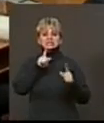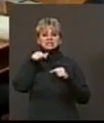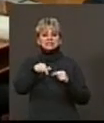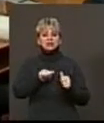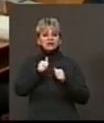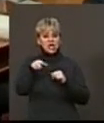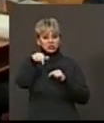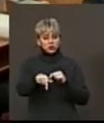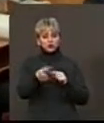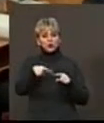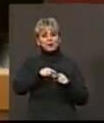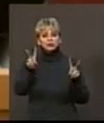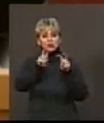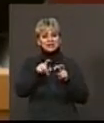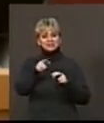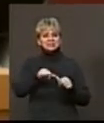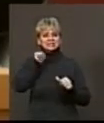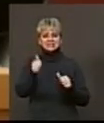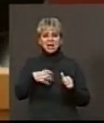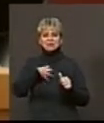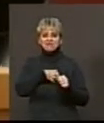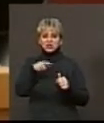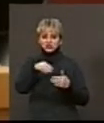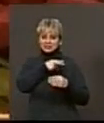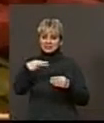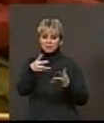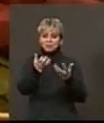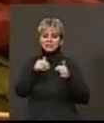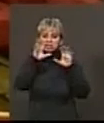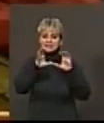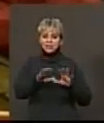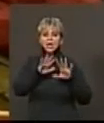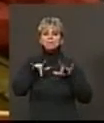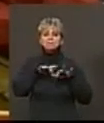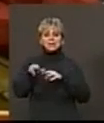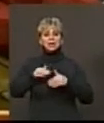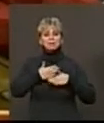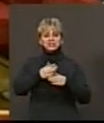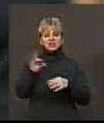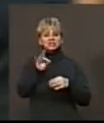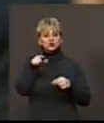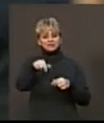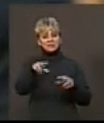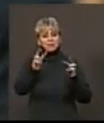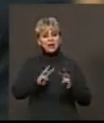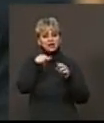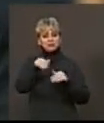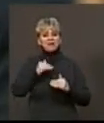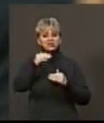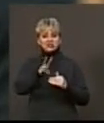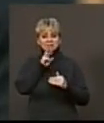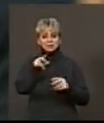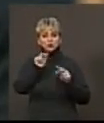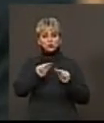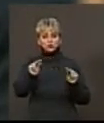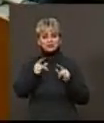Заседание внеочередное, поэтому рассматривались самые горячие темы. Принятие закона о мерах поддержки ростовских погорельцев и повышение зарплаты